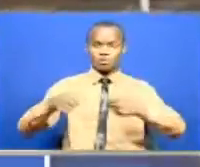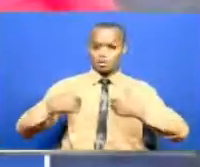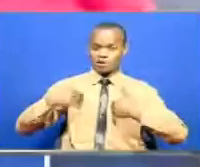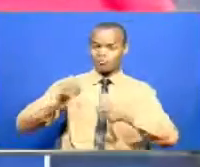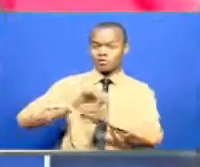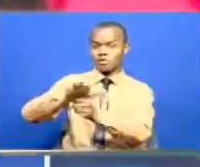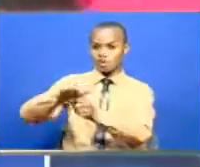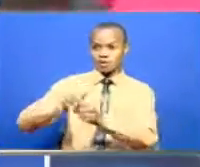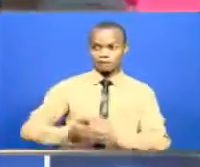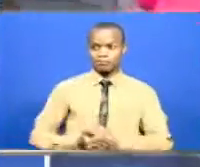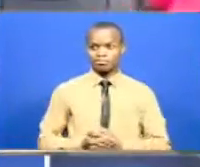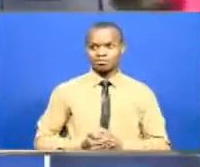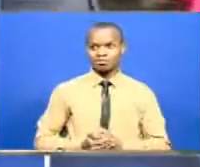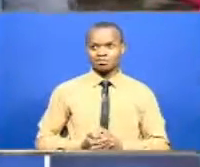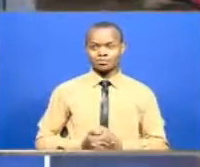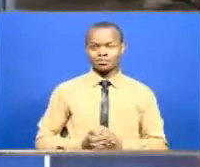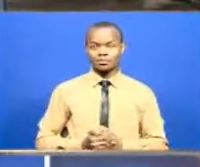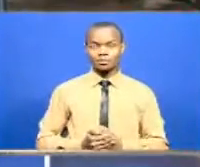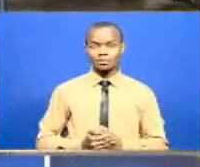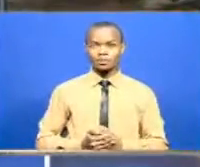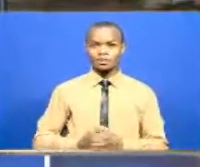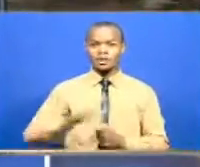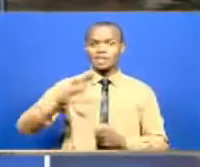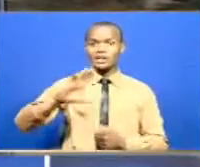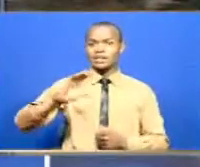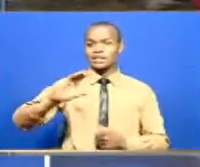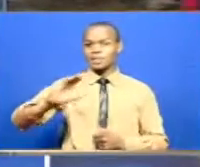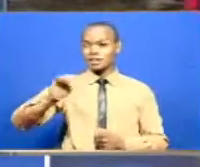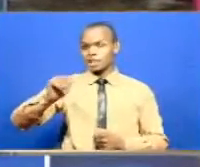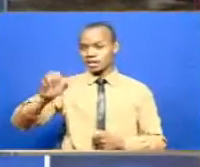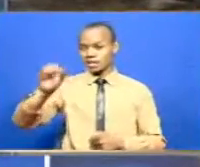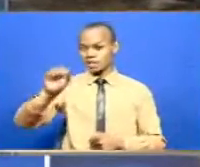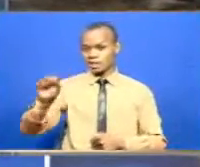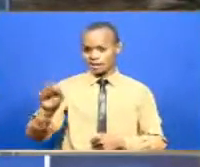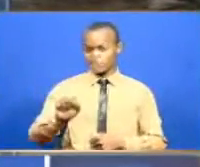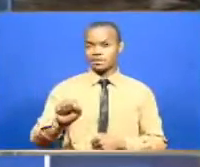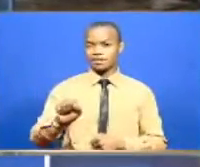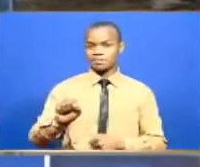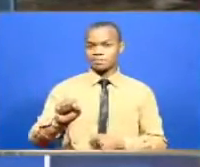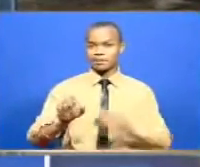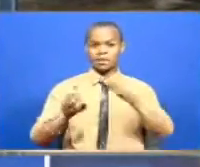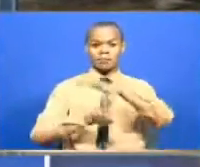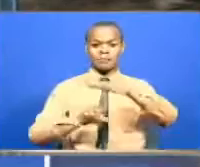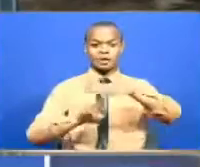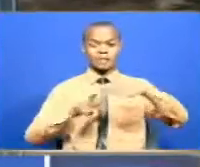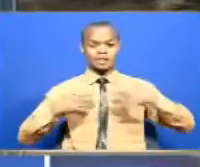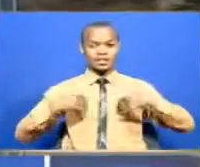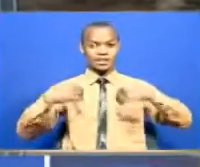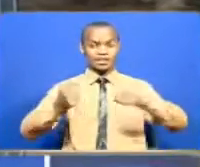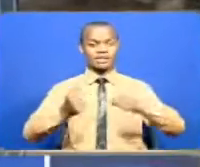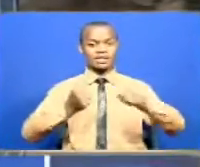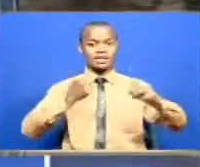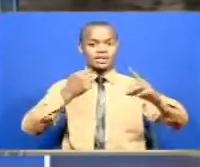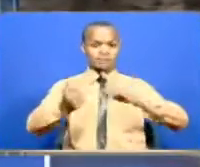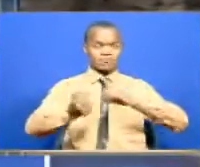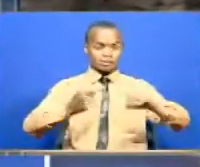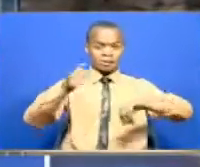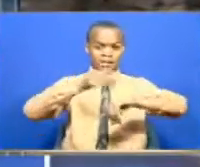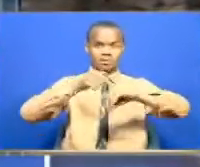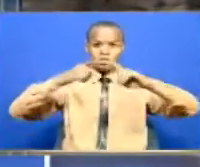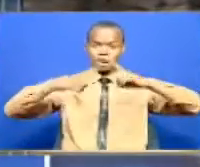corona. Katibu mkuu mwandamizi wa Wizara ya Afya Masi Mwangangi, ambaye aliongea wakati wa vipasho vya kila